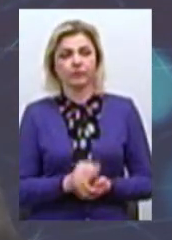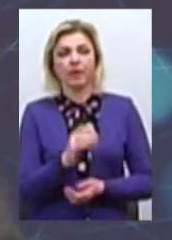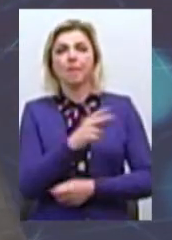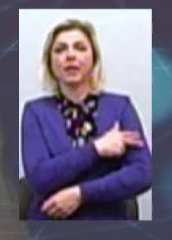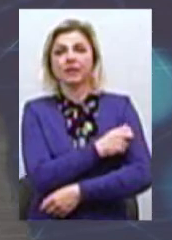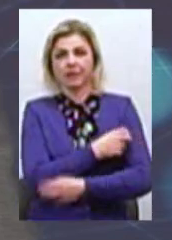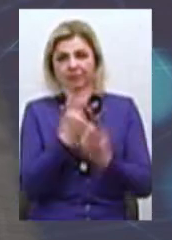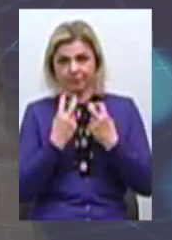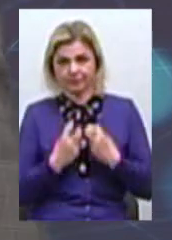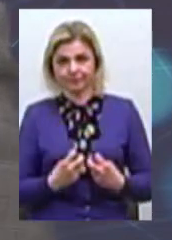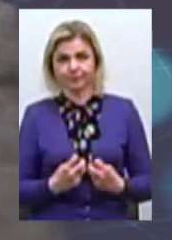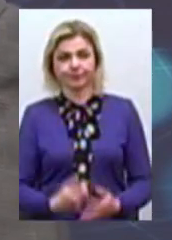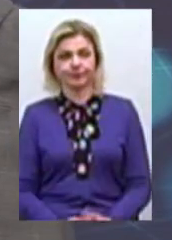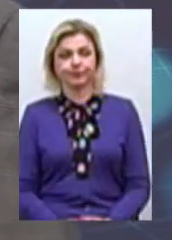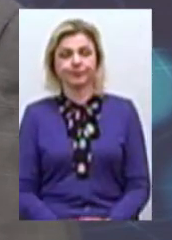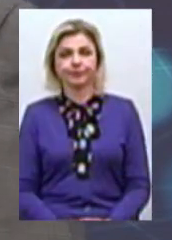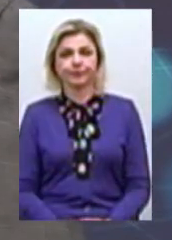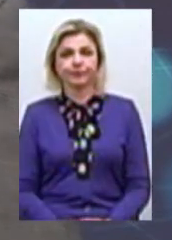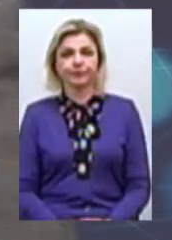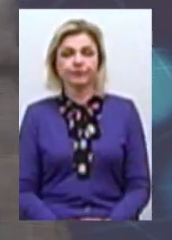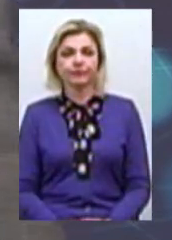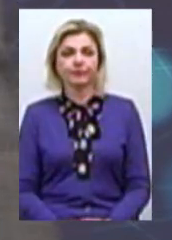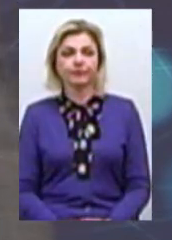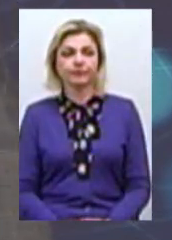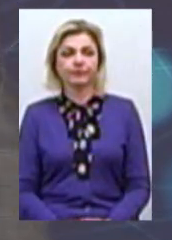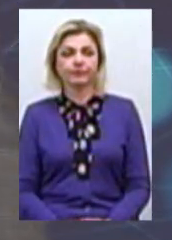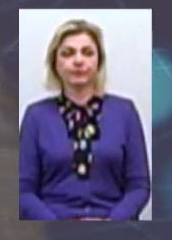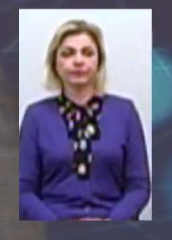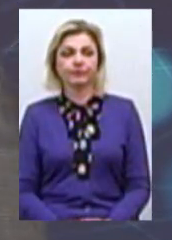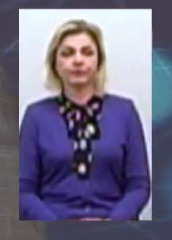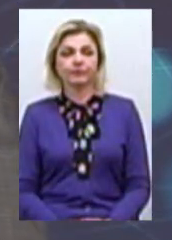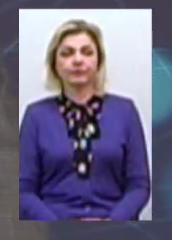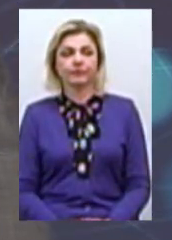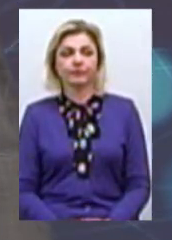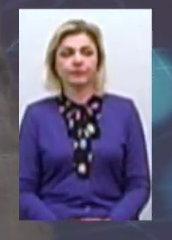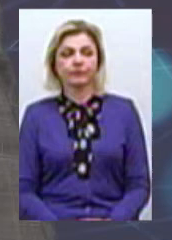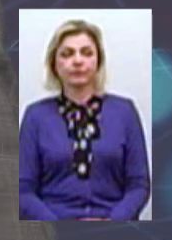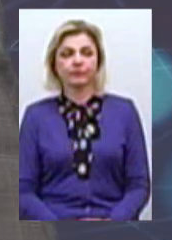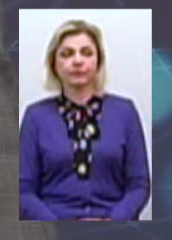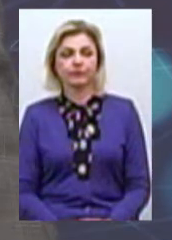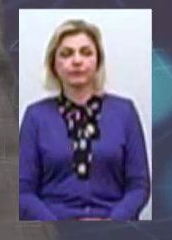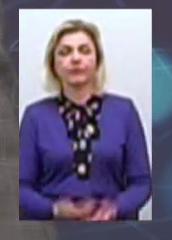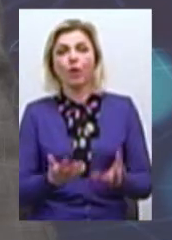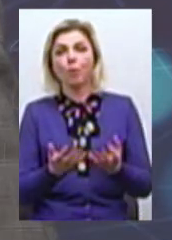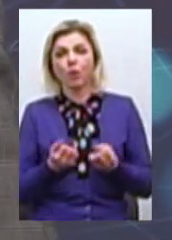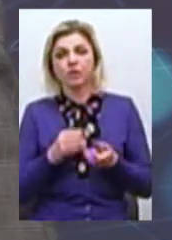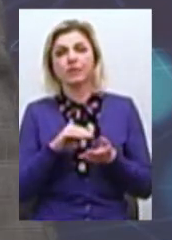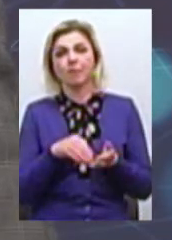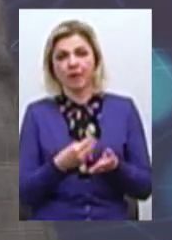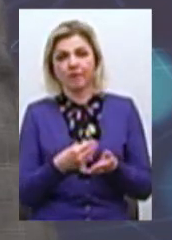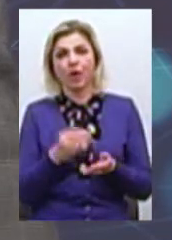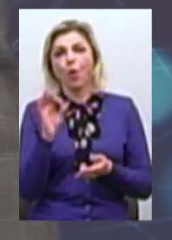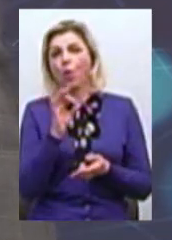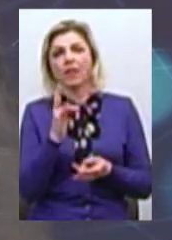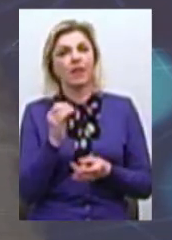медицину, медицинське свідоцтво отримати, також пройти... отримати справку о